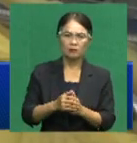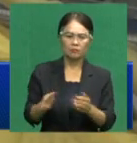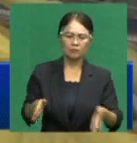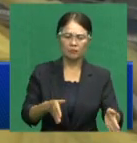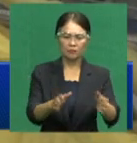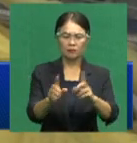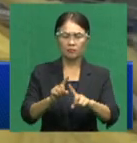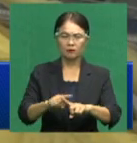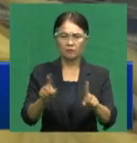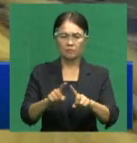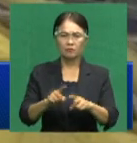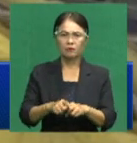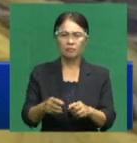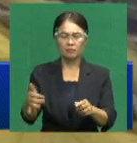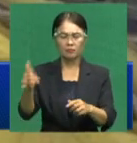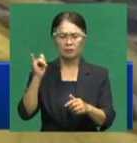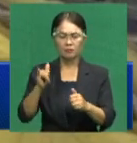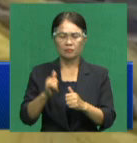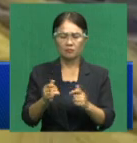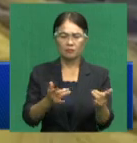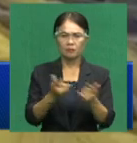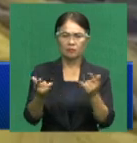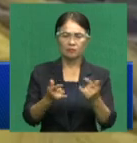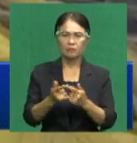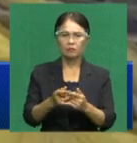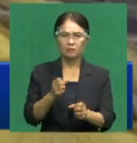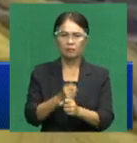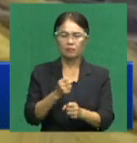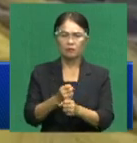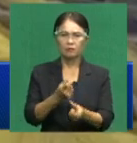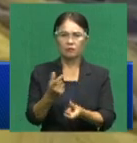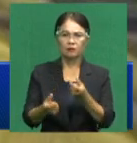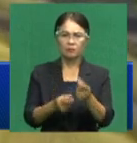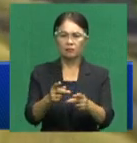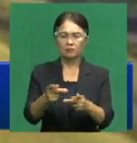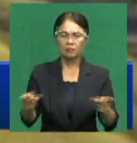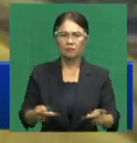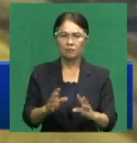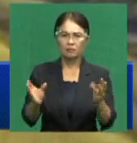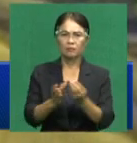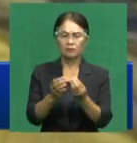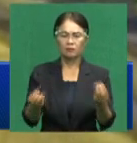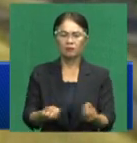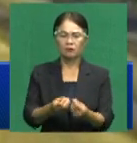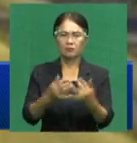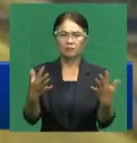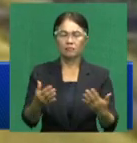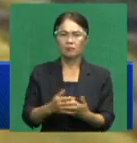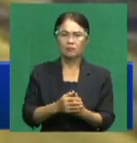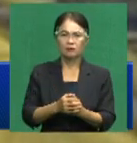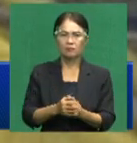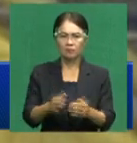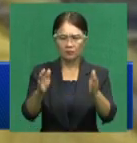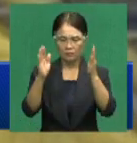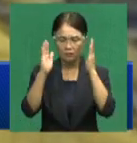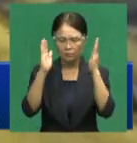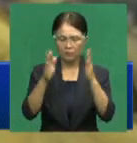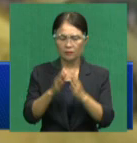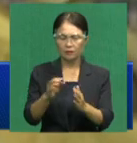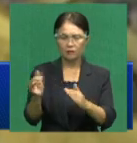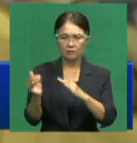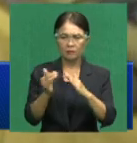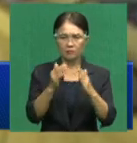ផ្សេងដែលម្សិលមិញហ្នឹងគឺអ្នកបើកបរហ្នឹងមកធ្វើដំណើរនៅទីតាំងនេះមានចំនួនច្រើនប៉ុន្តែដោយសារតែមានការយកចិត្តទុកដាក់ពី